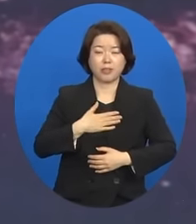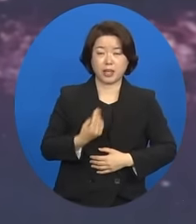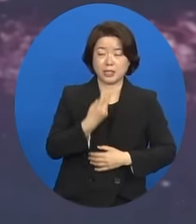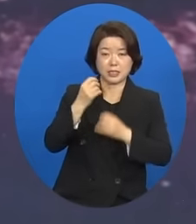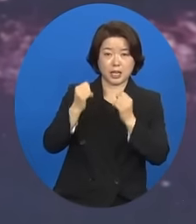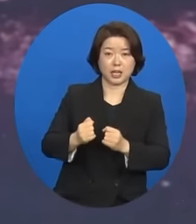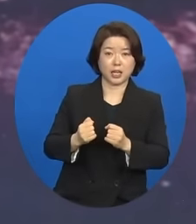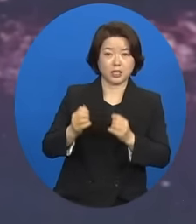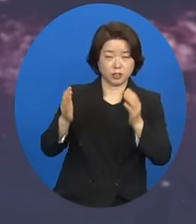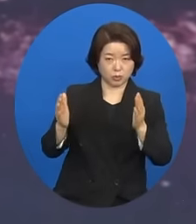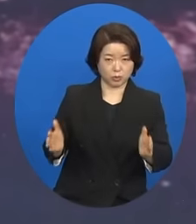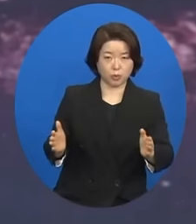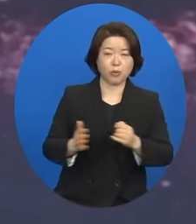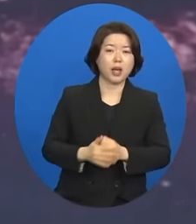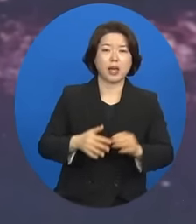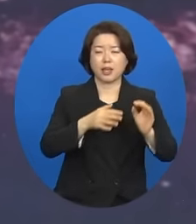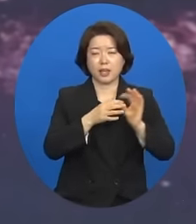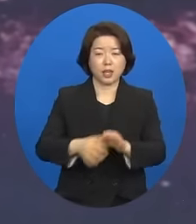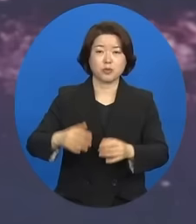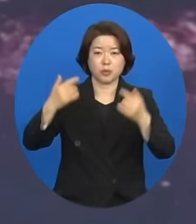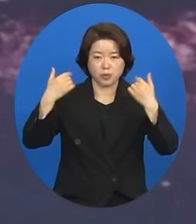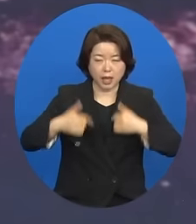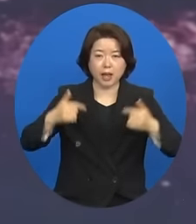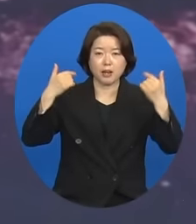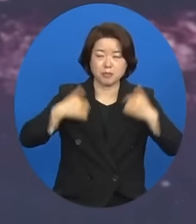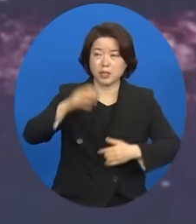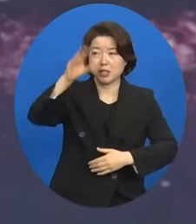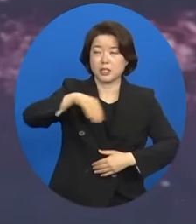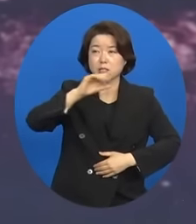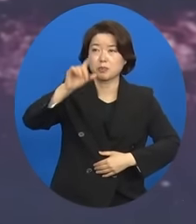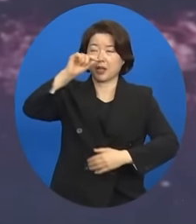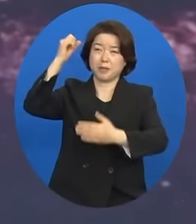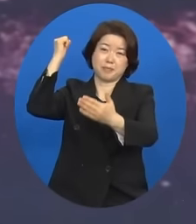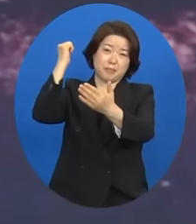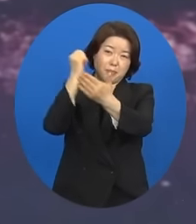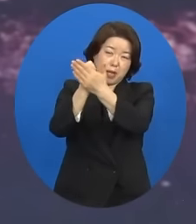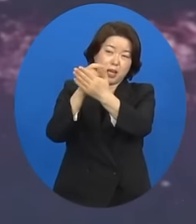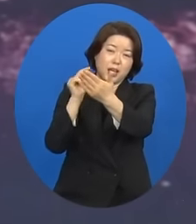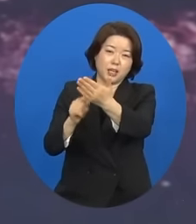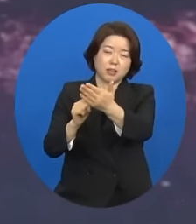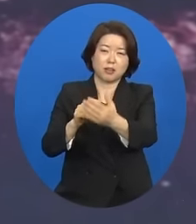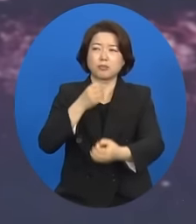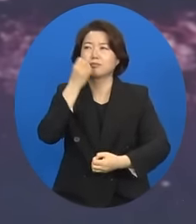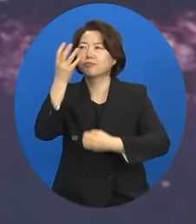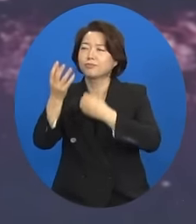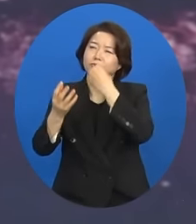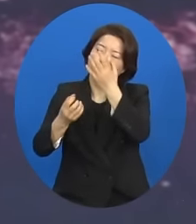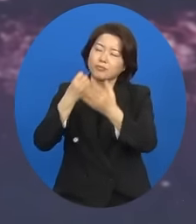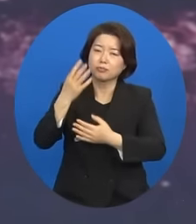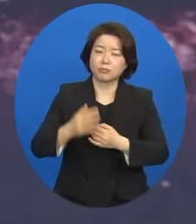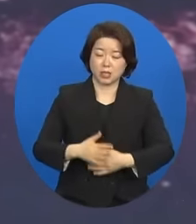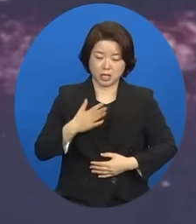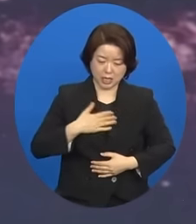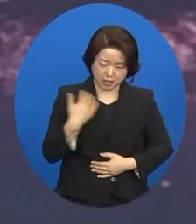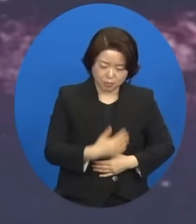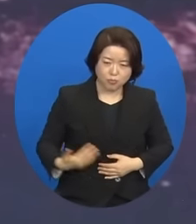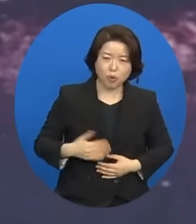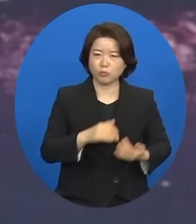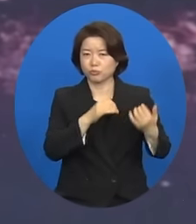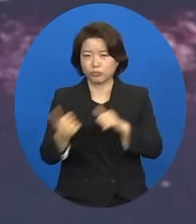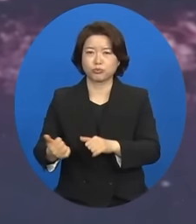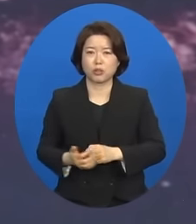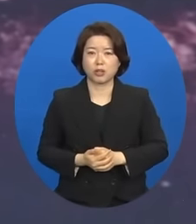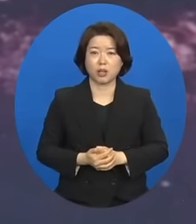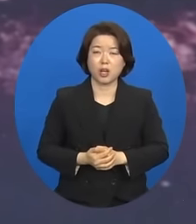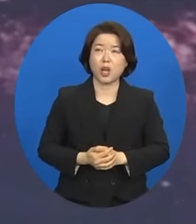동안은 계속해서 날마다 십자가에 못 박힌 그 것을 고백하면서 지체를 죽여야 된다 땅의 것이